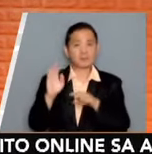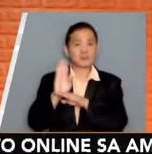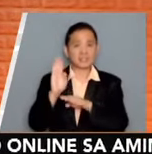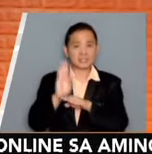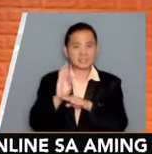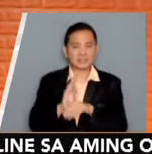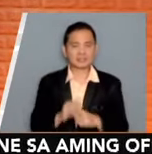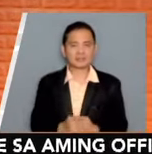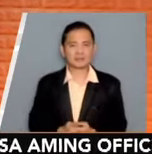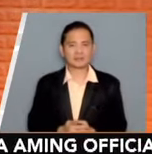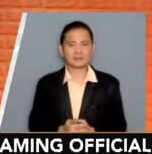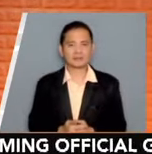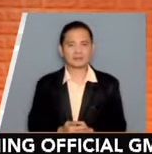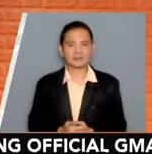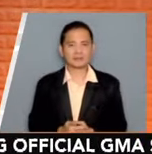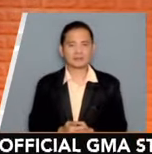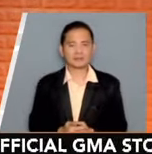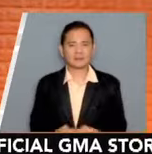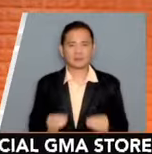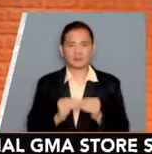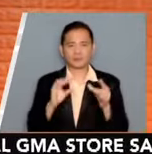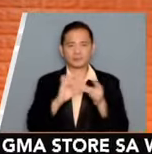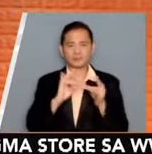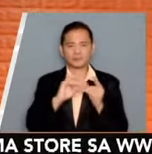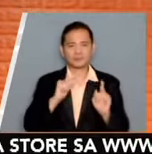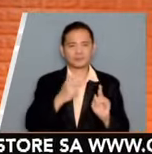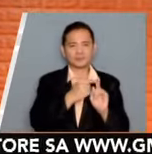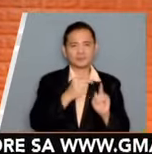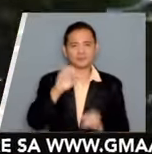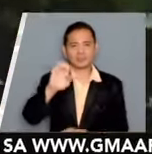kita sa unang balita ni EJ Gomez.